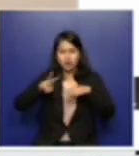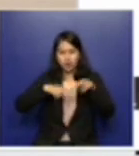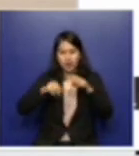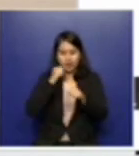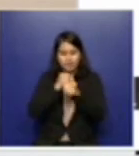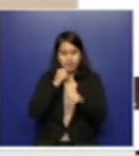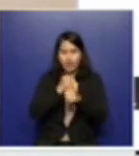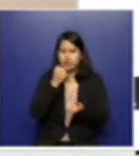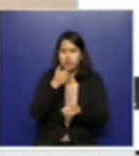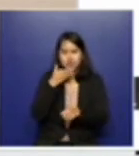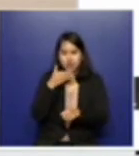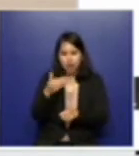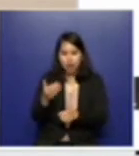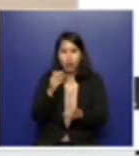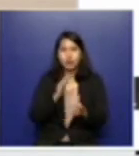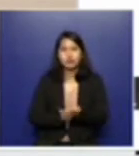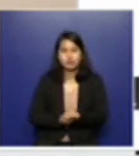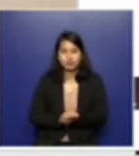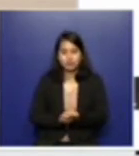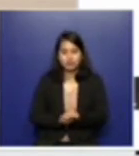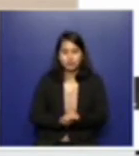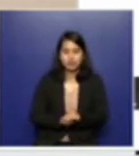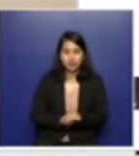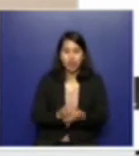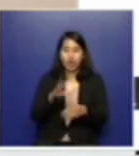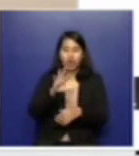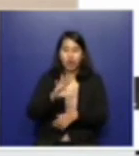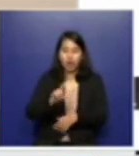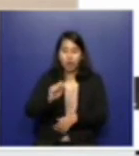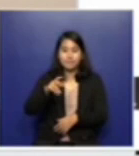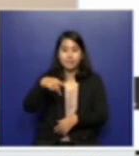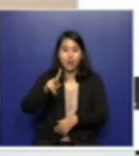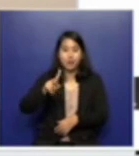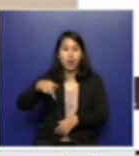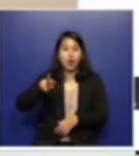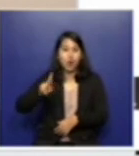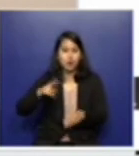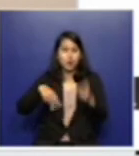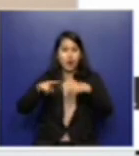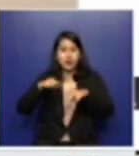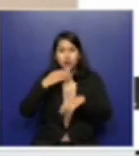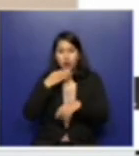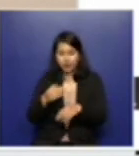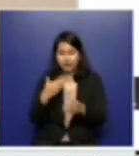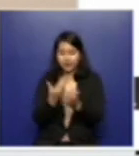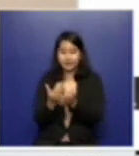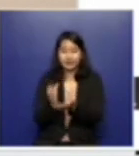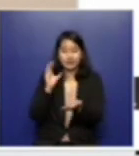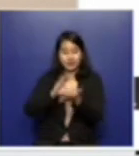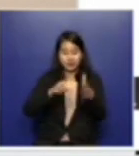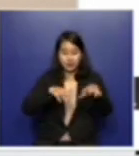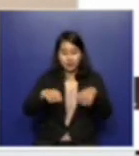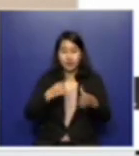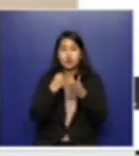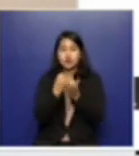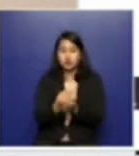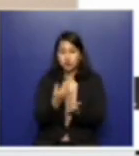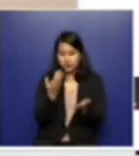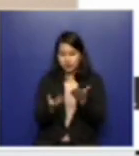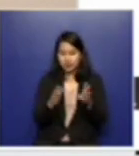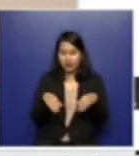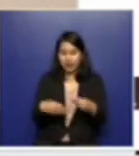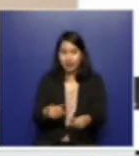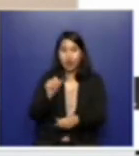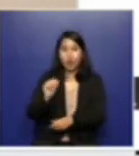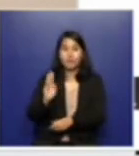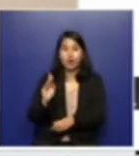บากก็ได้พวกเขาชลบอปปช่วยเหลือโปรดกรุณาจัดสรรงบประมาณช่วยเหลือหรือมอบให้ท้องถิ่นมีอำ